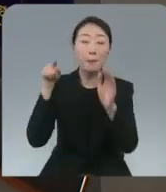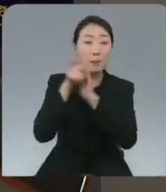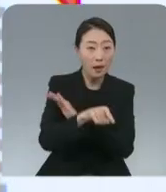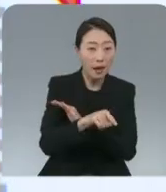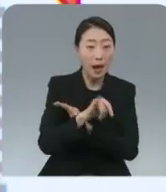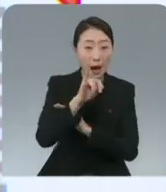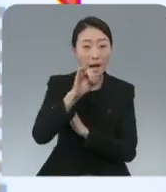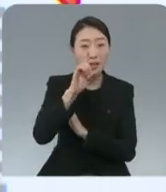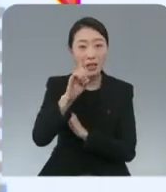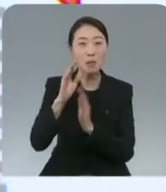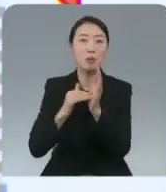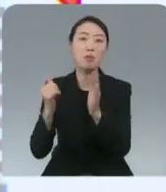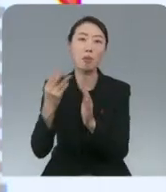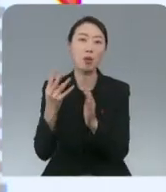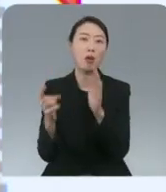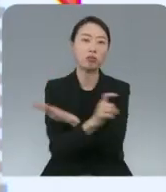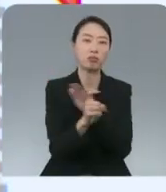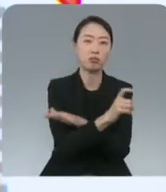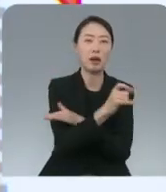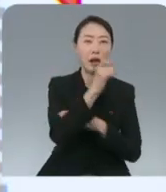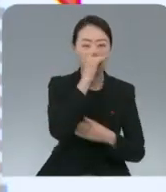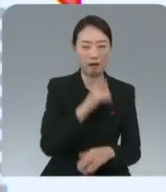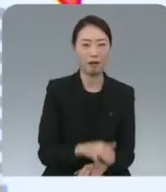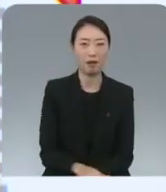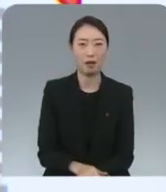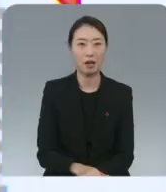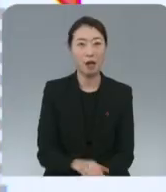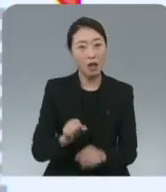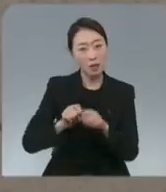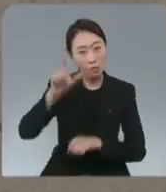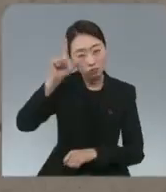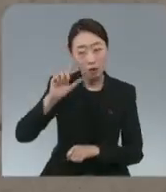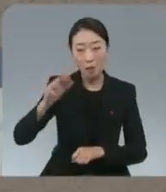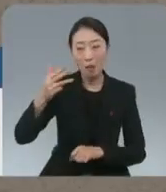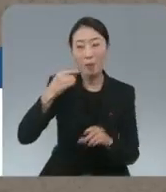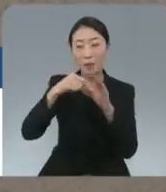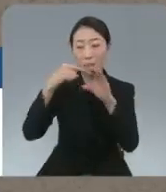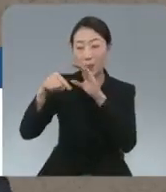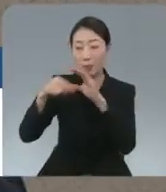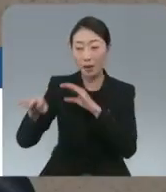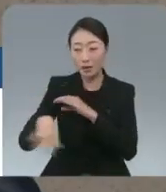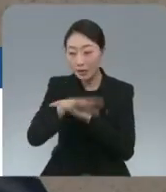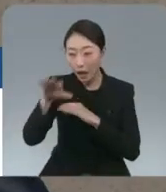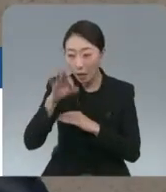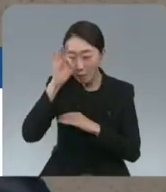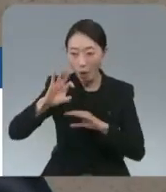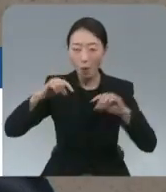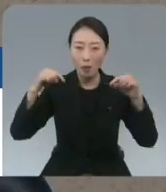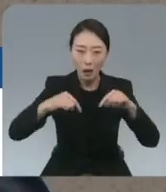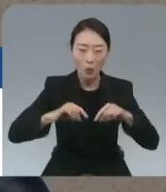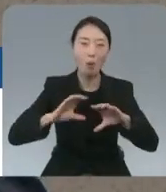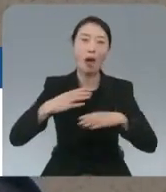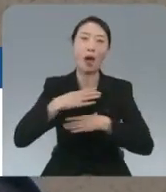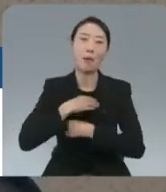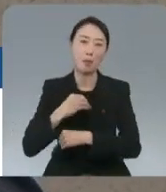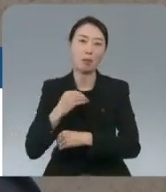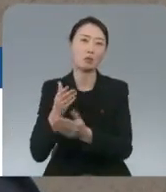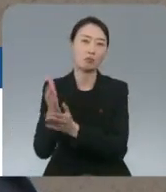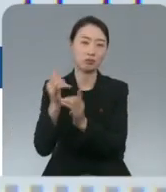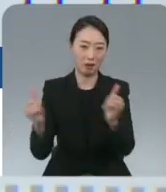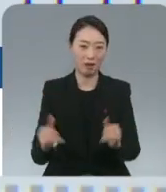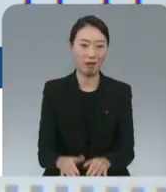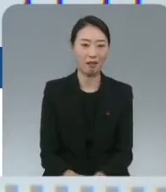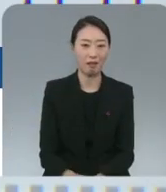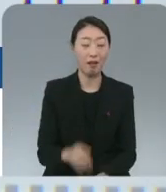dimana peretas menggunakan perangkat lunak untuk mengunci data atau jaringan komputer korban dan meminta jurusan untuk membuka kembali jaringan